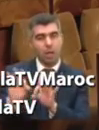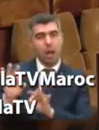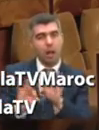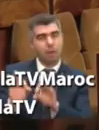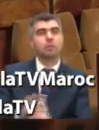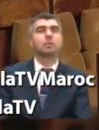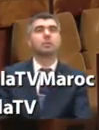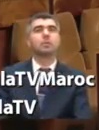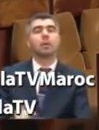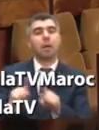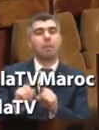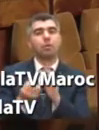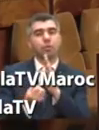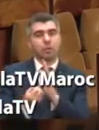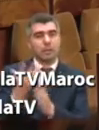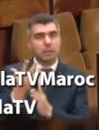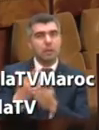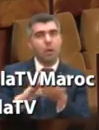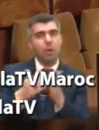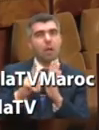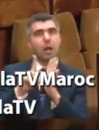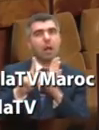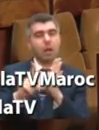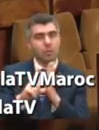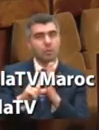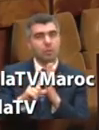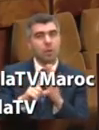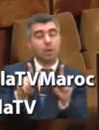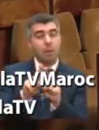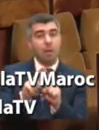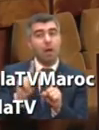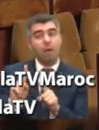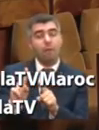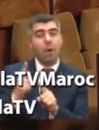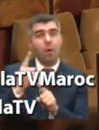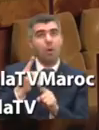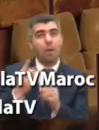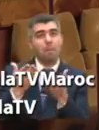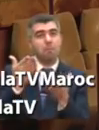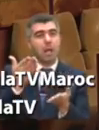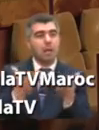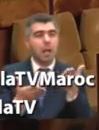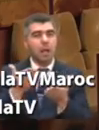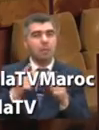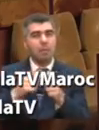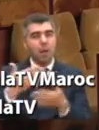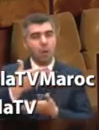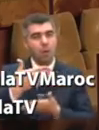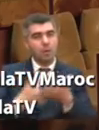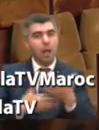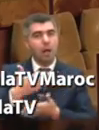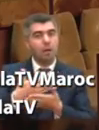الآن بتجويد وتطوير هذا النظام الأساسي. هذا في اعتراف ضمني ديالكم السيد الوزير بعدم توازن ديال أطراف العقد.